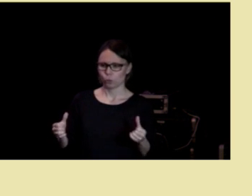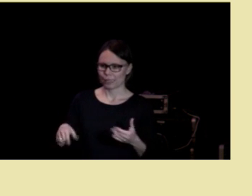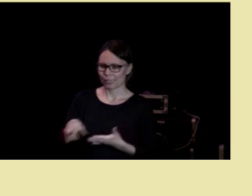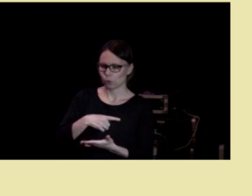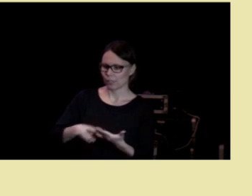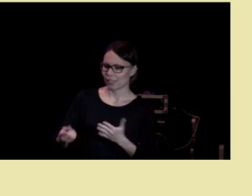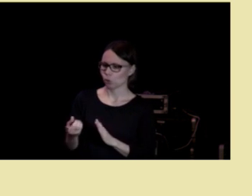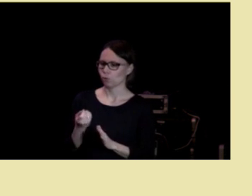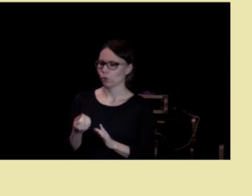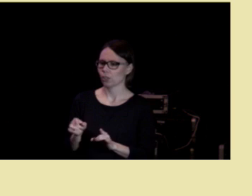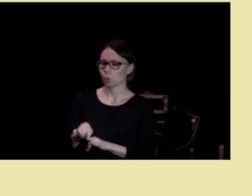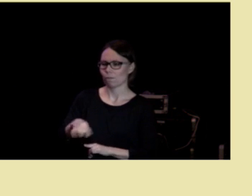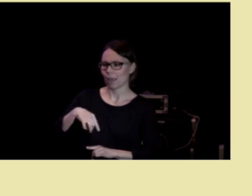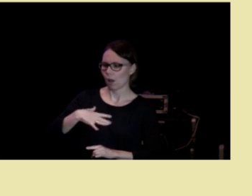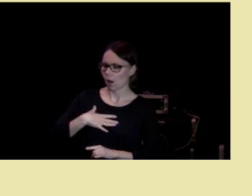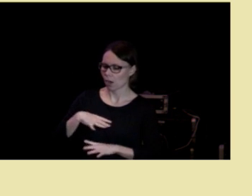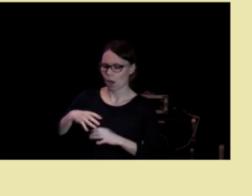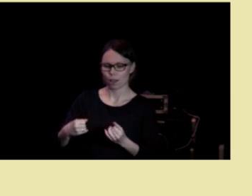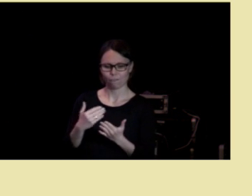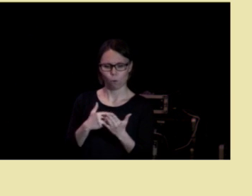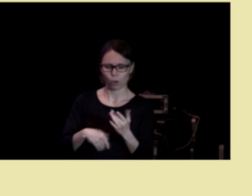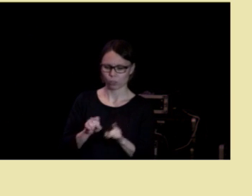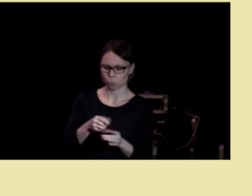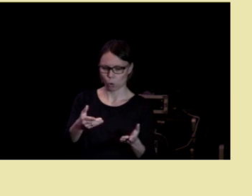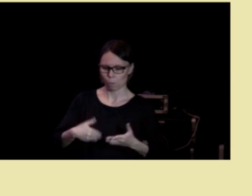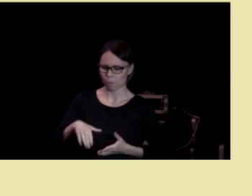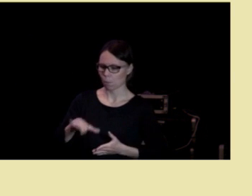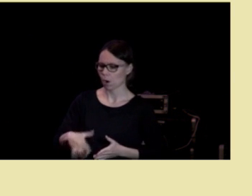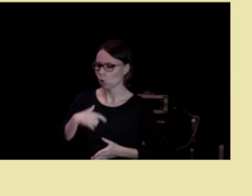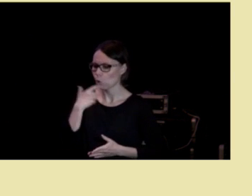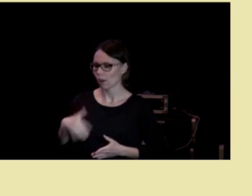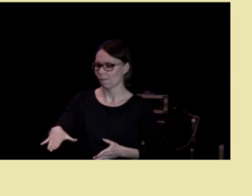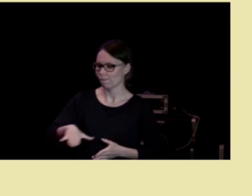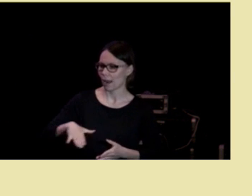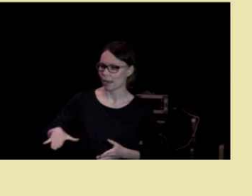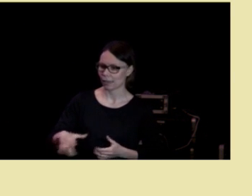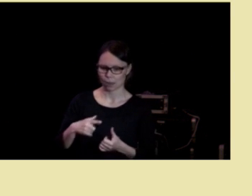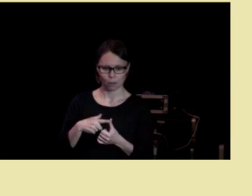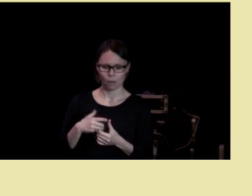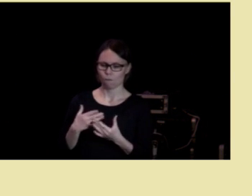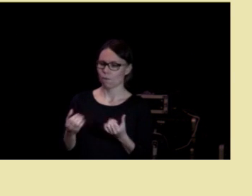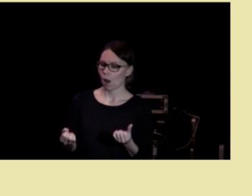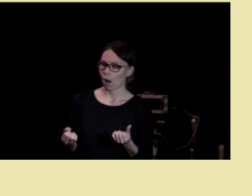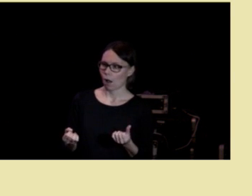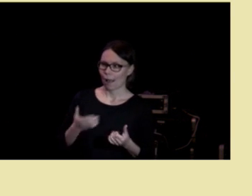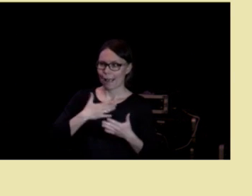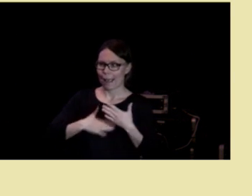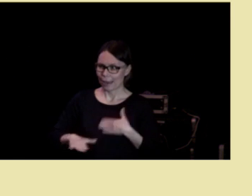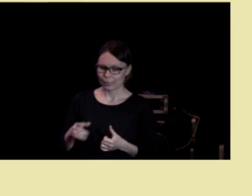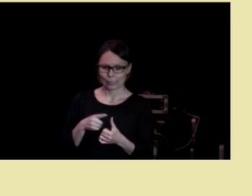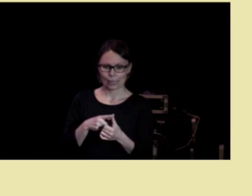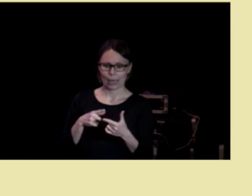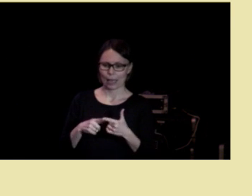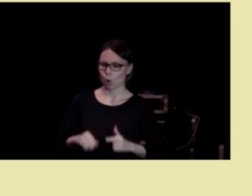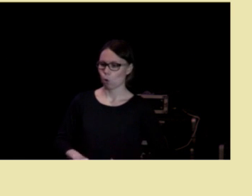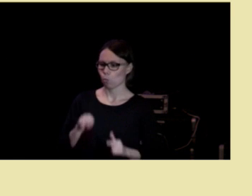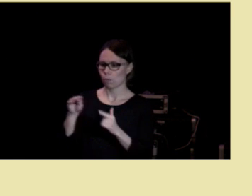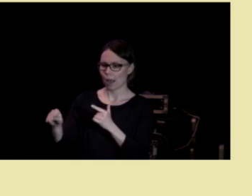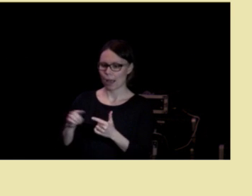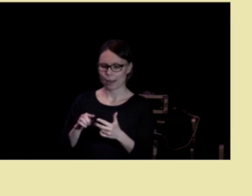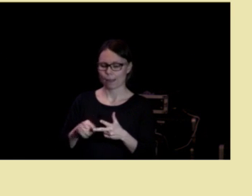sektoriseringsutfordringen som er alle de føringene som kommer på barn- og ungefeltet, både fra helse,